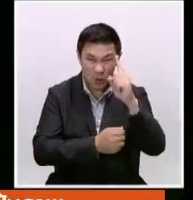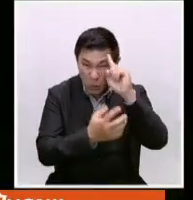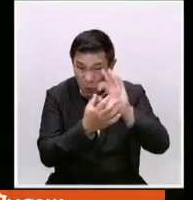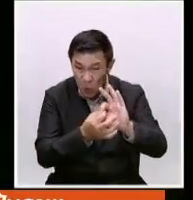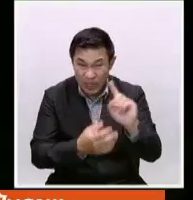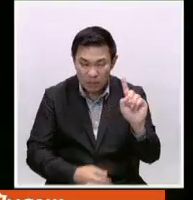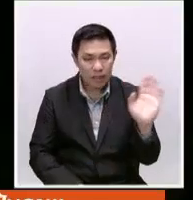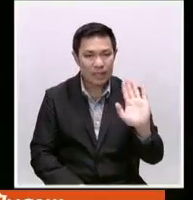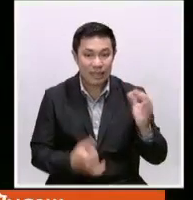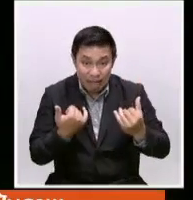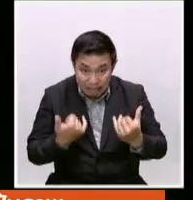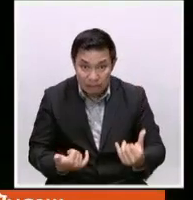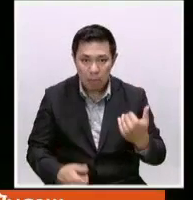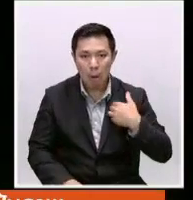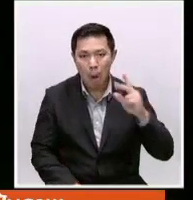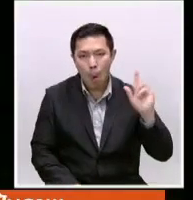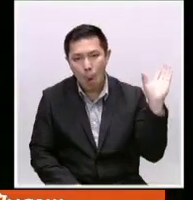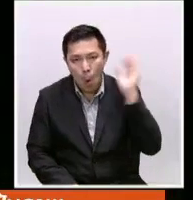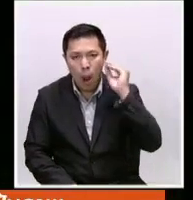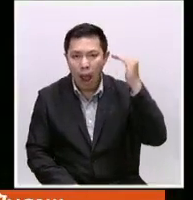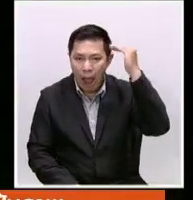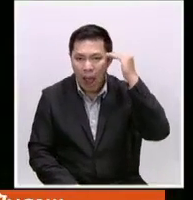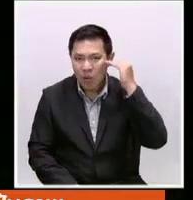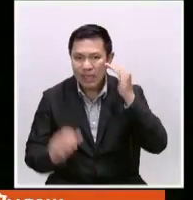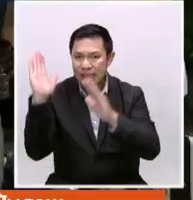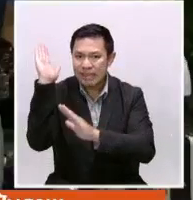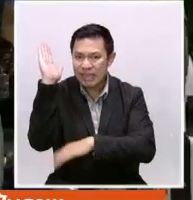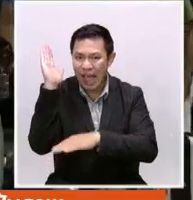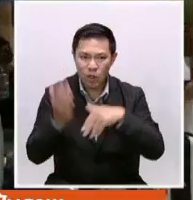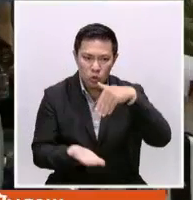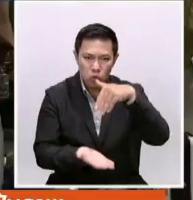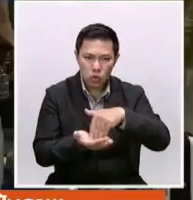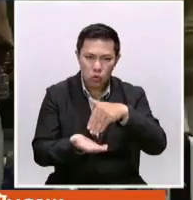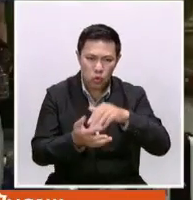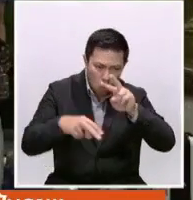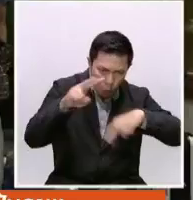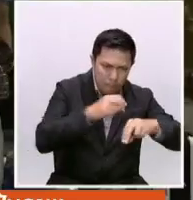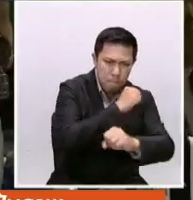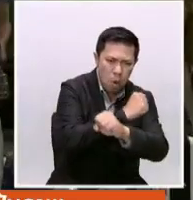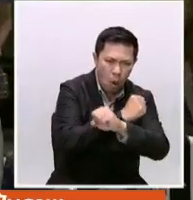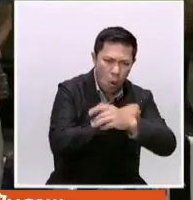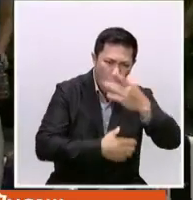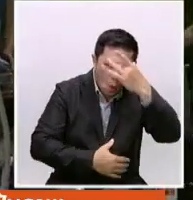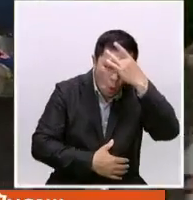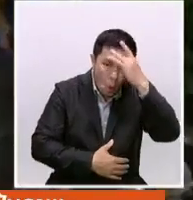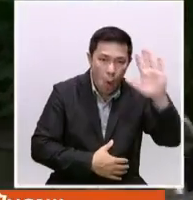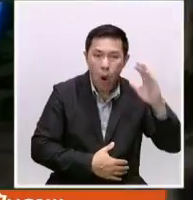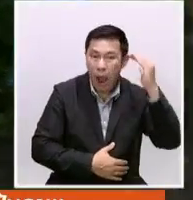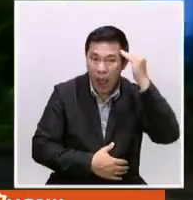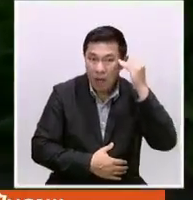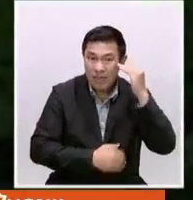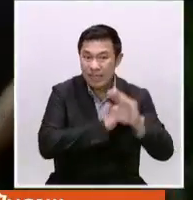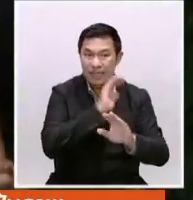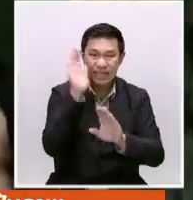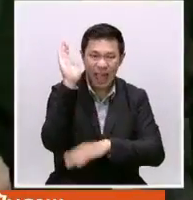จกับเรื่องนี้ล่าสุดนี้มีข่าวมาจากเกาหลีใต้นะครับว่าศูนย์ควบคุมและป้องกันโรคเกาหลีใต้หรือว่า KDCA รายงานใน